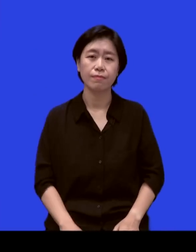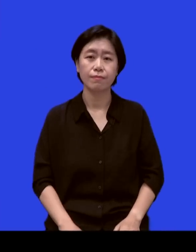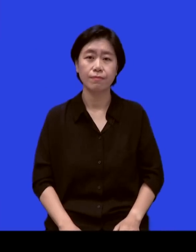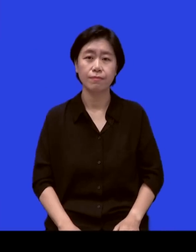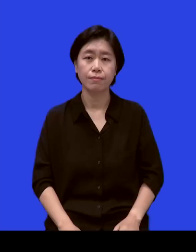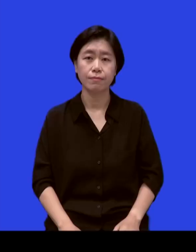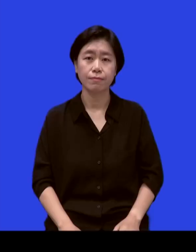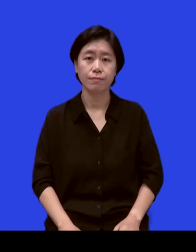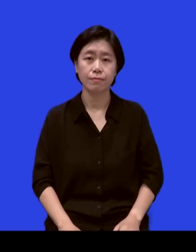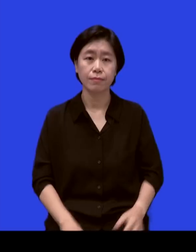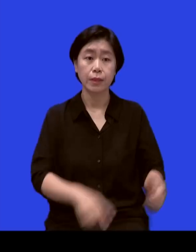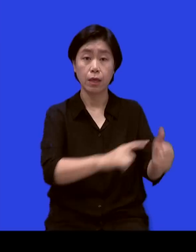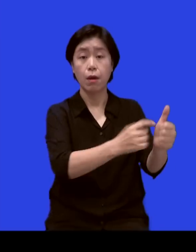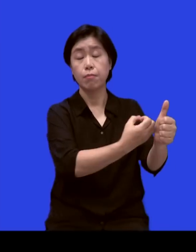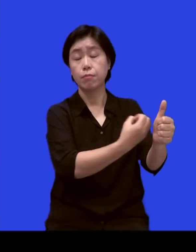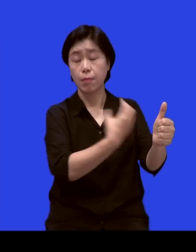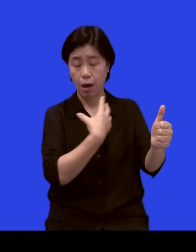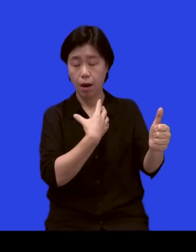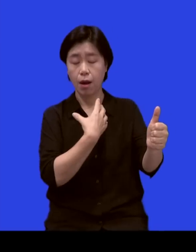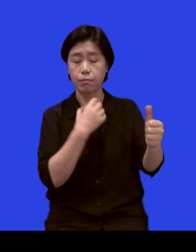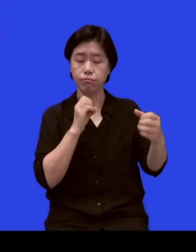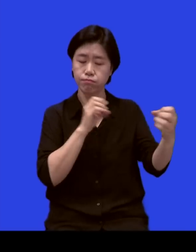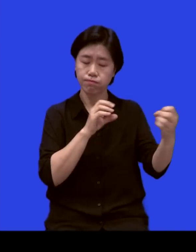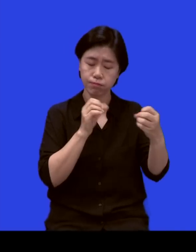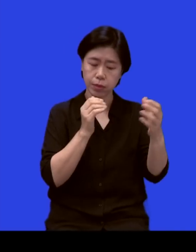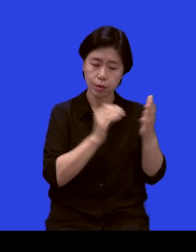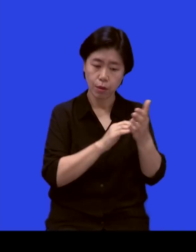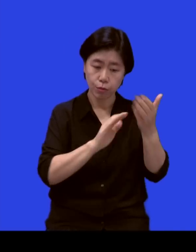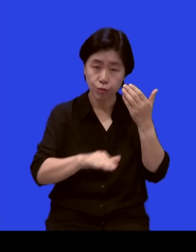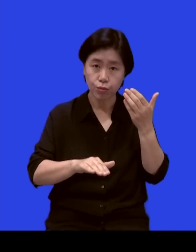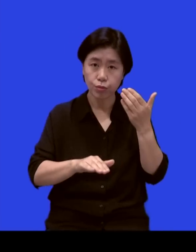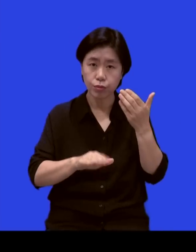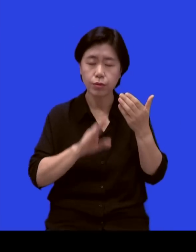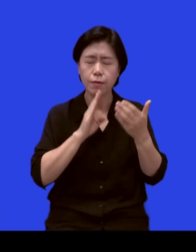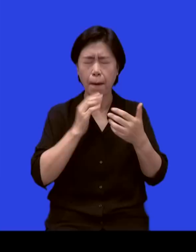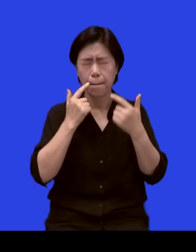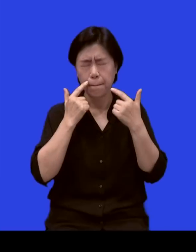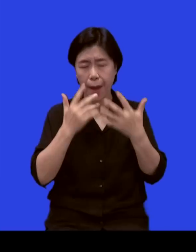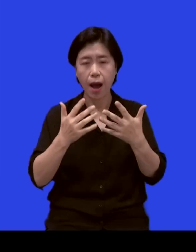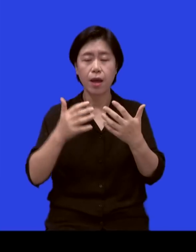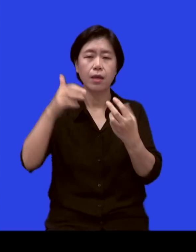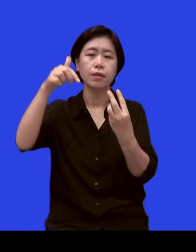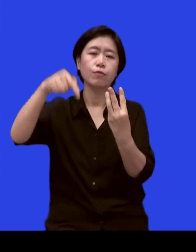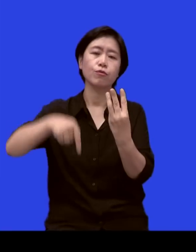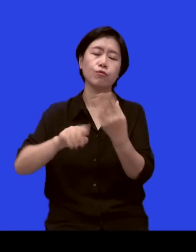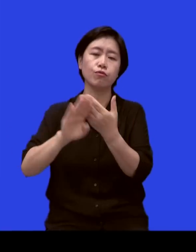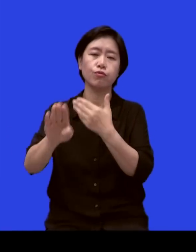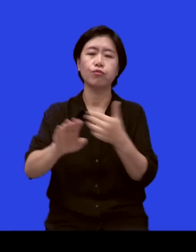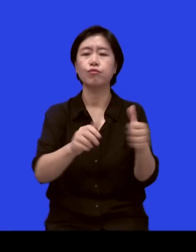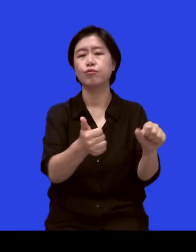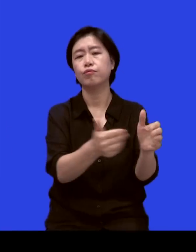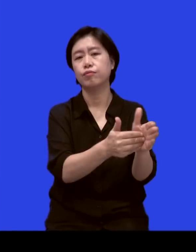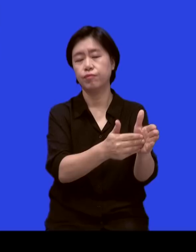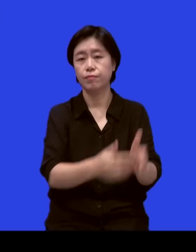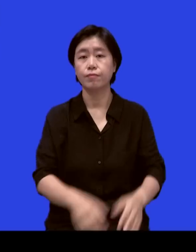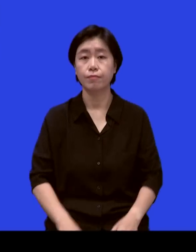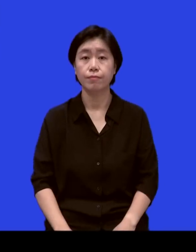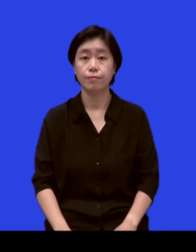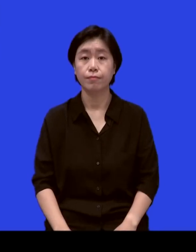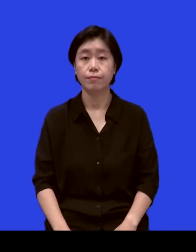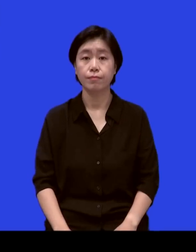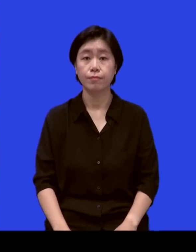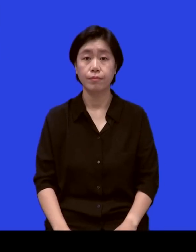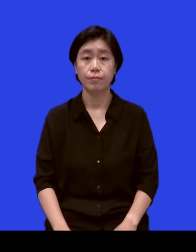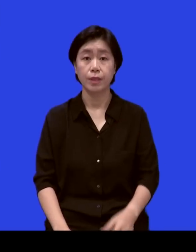장인어른이 그렇게 말씀을 하시고 정확하게 3주 이따 가셨어요. 네, 이따 가셨는데 이제 그 과정이 3주 남았다고 하셨으니까